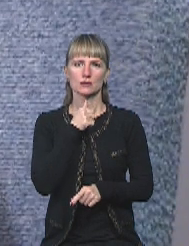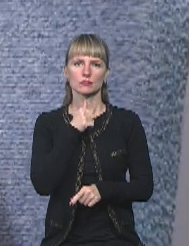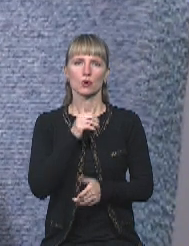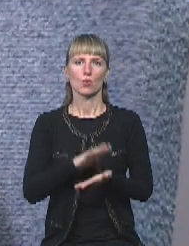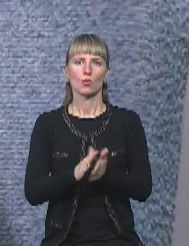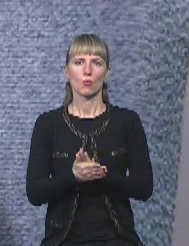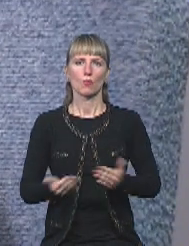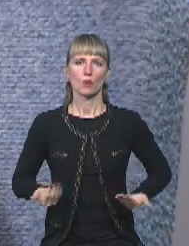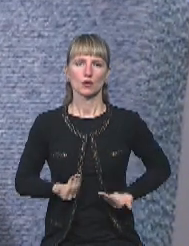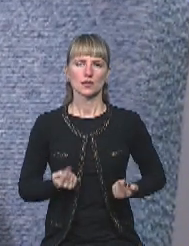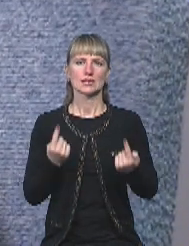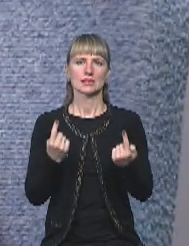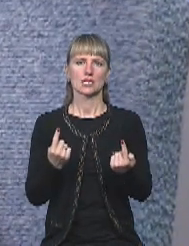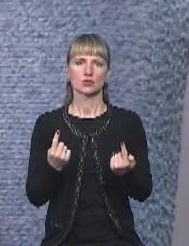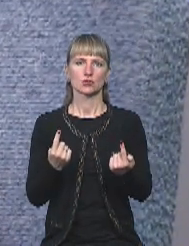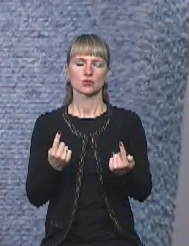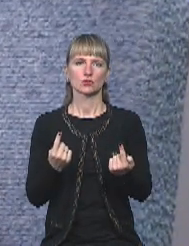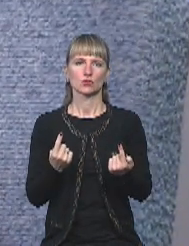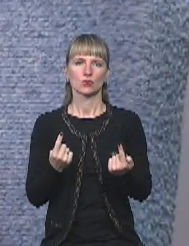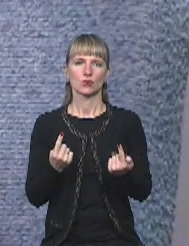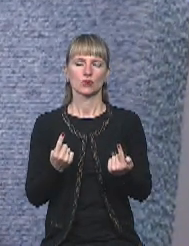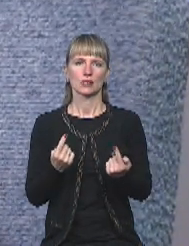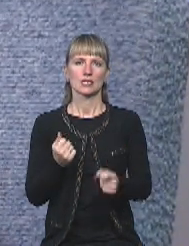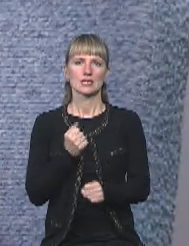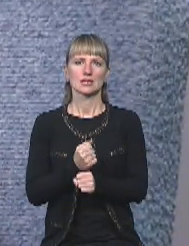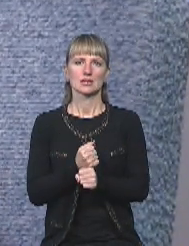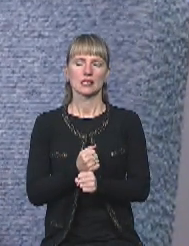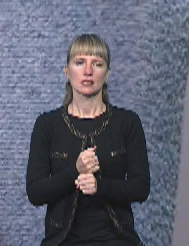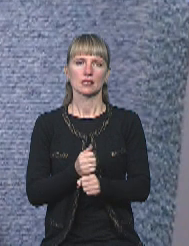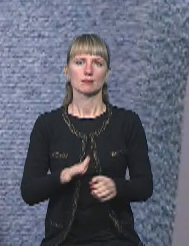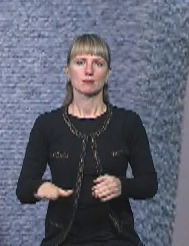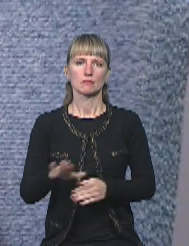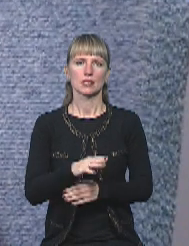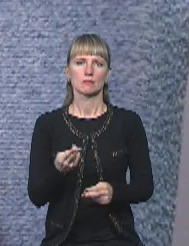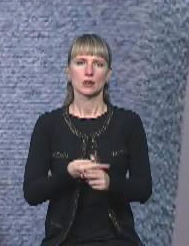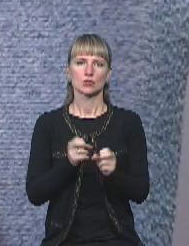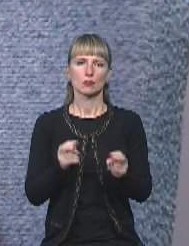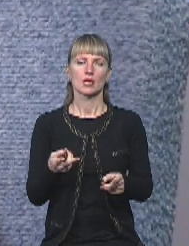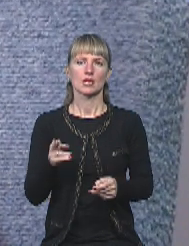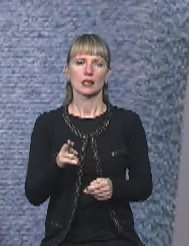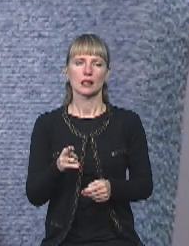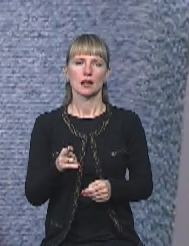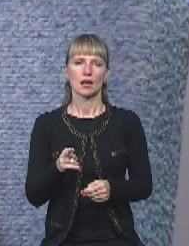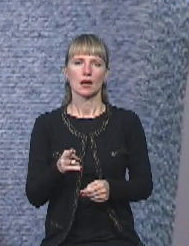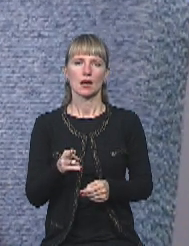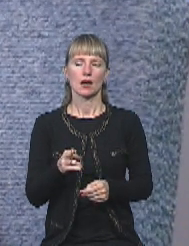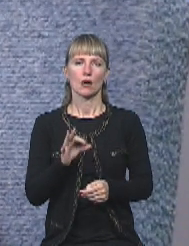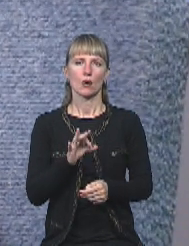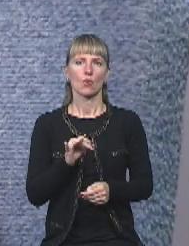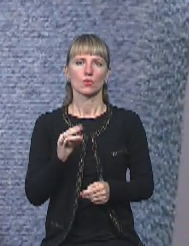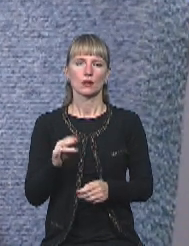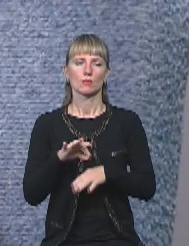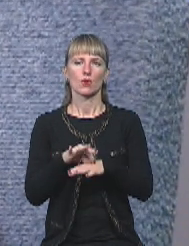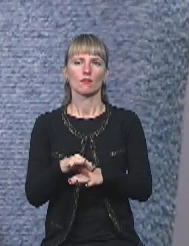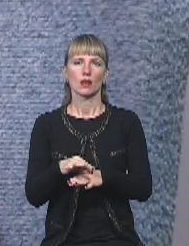умови проживання значно, тут передусім це дозволить створити ділянки безпеки для роботи міжнародних гуманітарних і безпекових організацій, а також дасть змогу